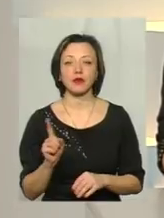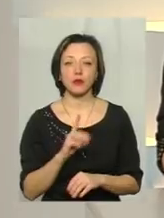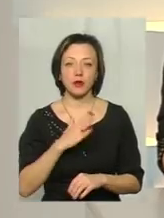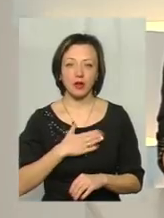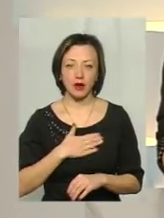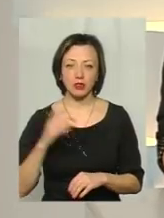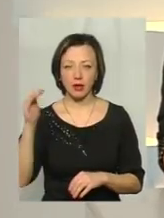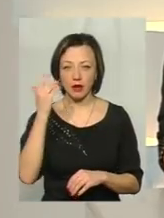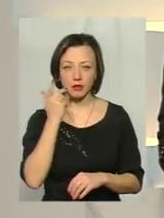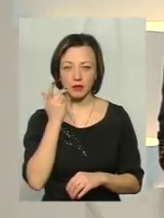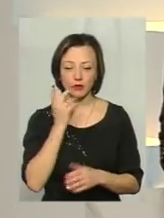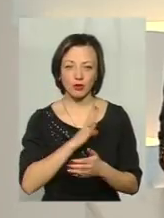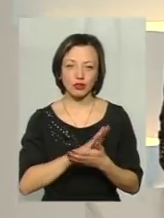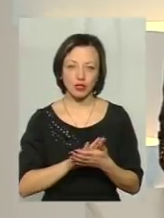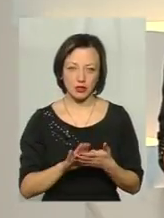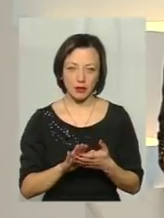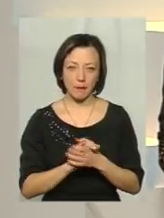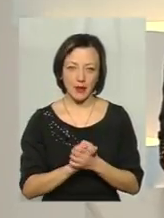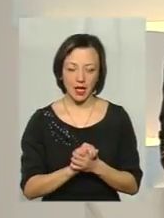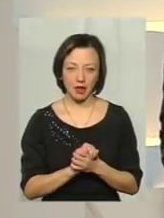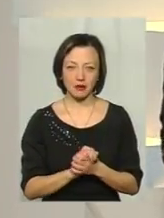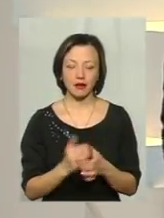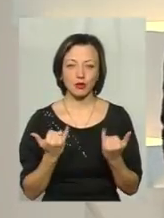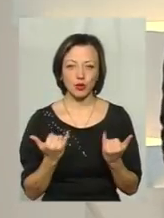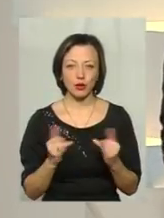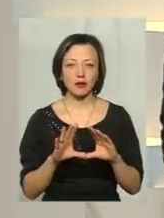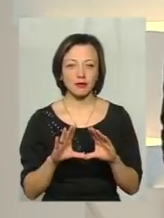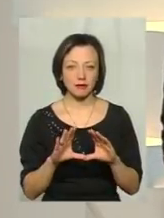наше небо завжди було чисте і мирне. На